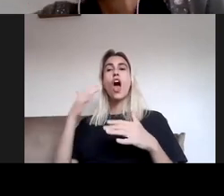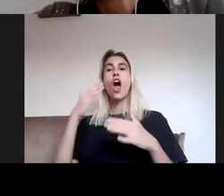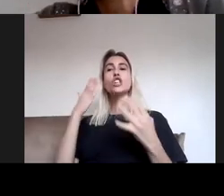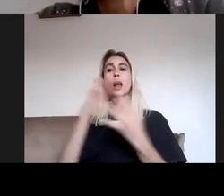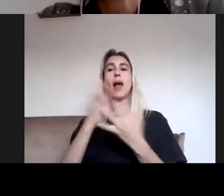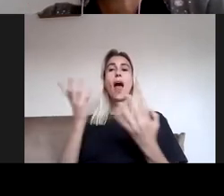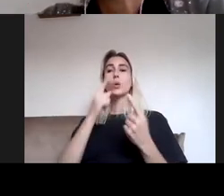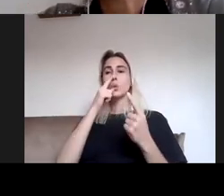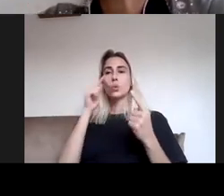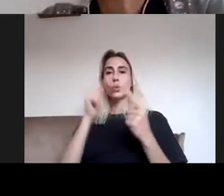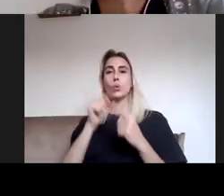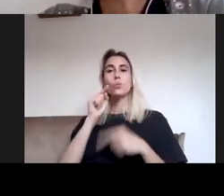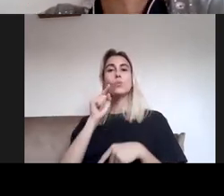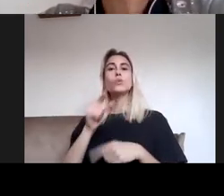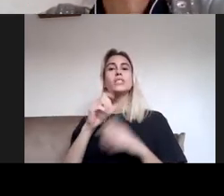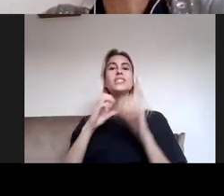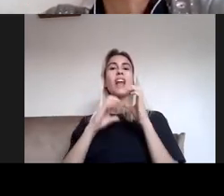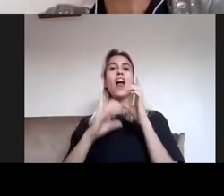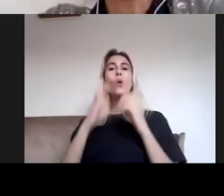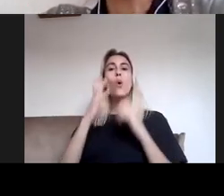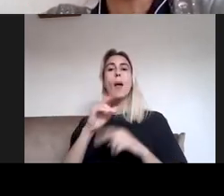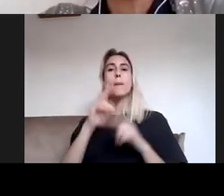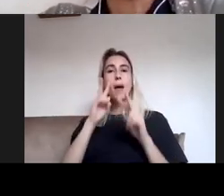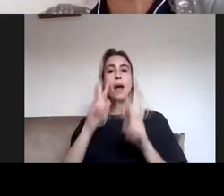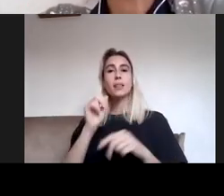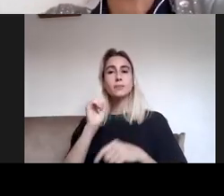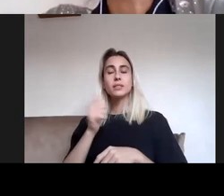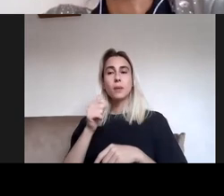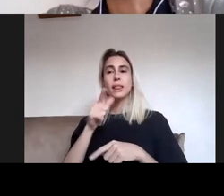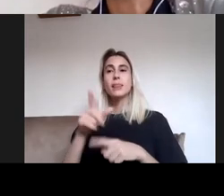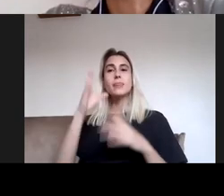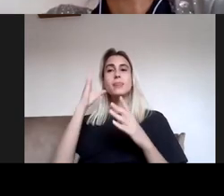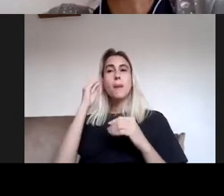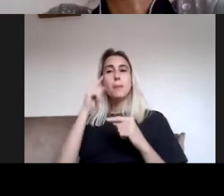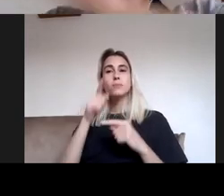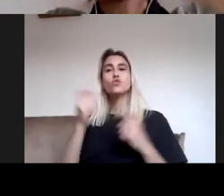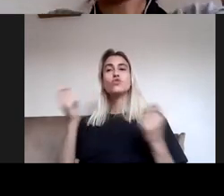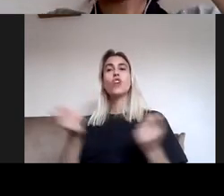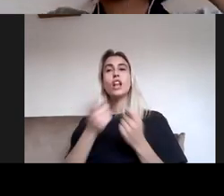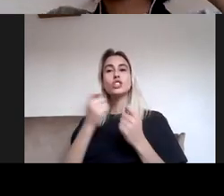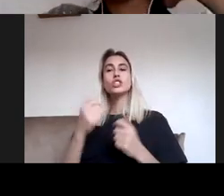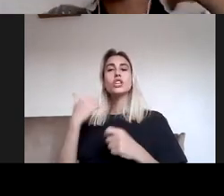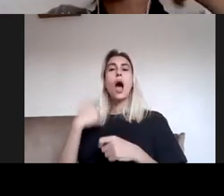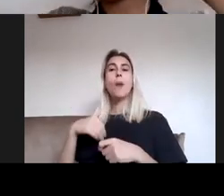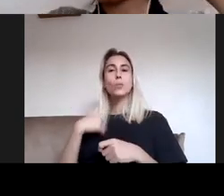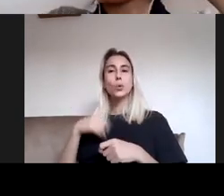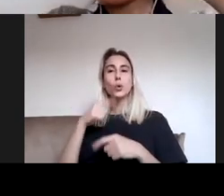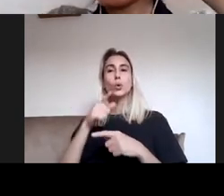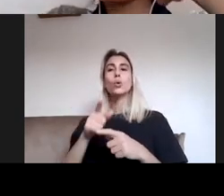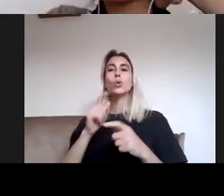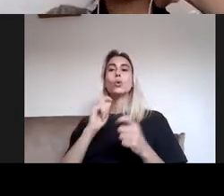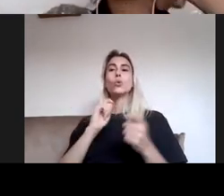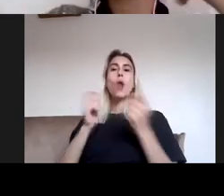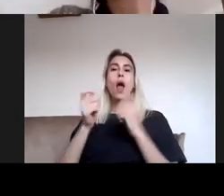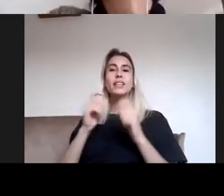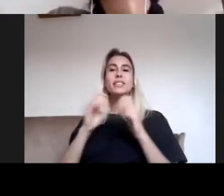bugün baktığımızda, bugün servis olarak tanımladığımız, yani çalışanlar, kamu kullandığı servisler